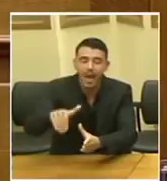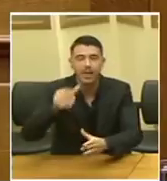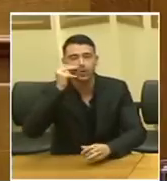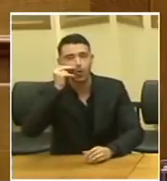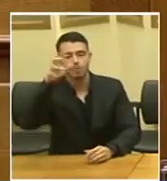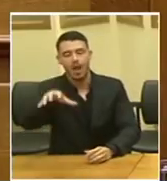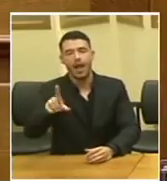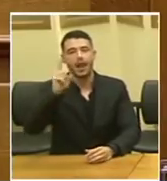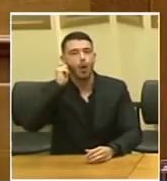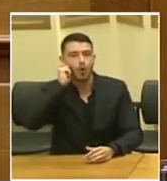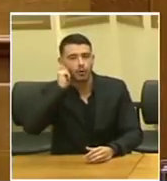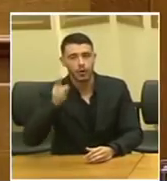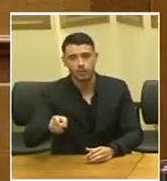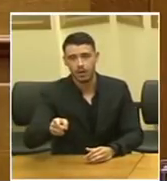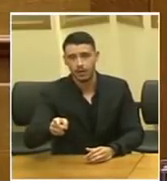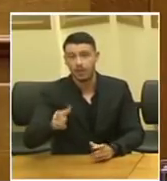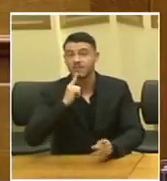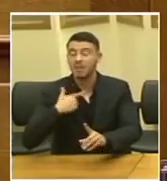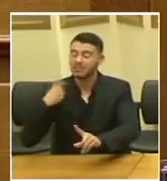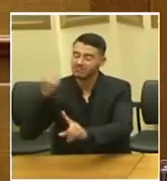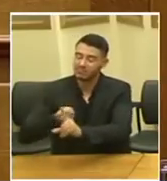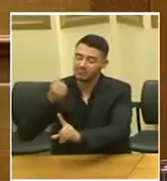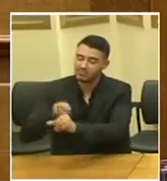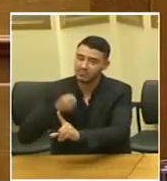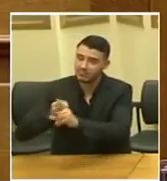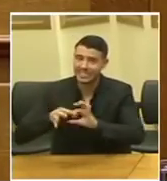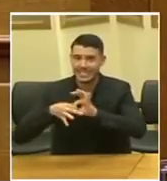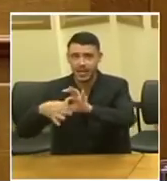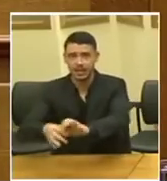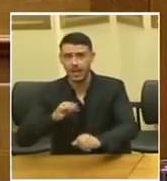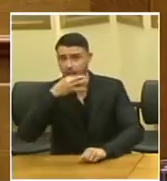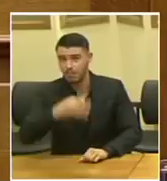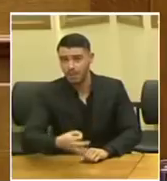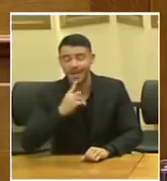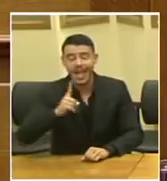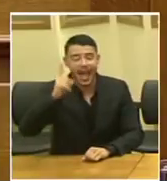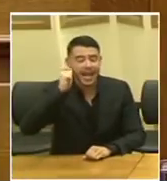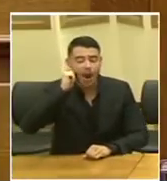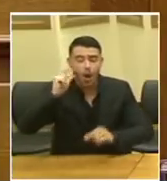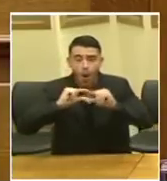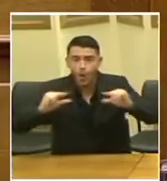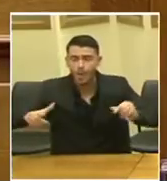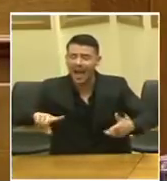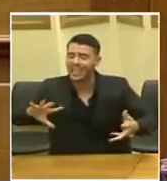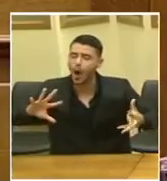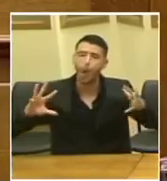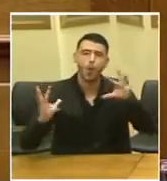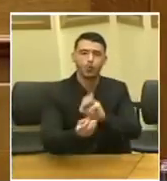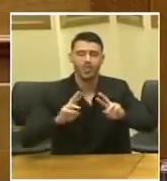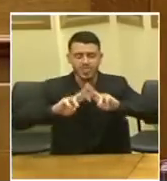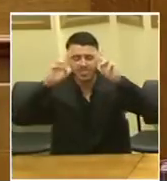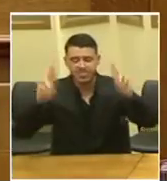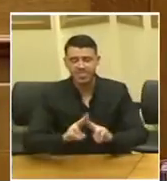διμερείς σχέσεις, να μην υπάρχει μόνο για τις διακρατικές σχέσεις, αλλά να είναι και για τους διεθνείς οργανισμούς ή κατά άλλους να μην είναι μόνο για τους διεθνείς